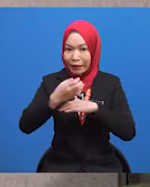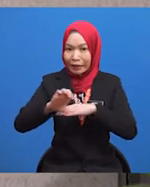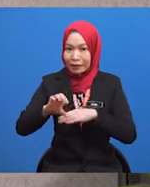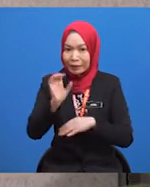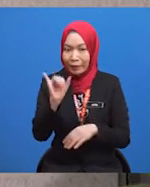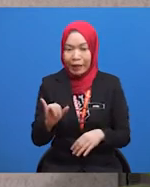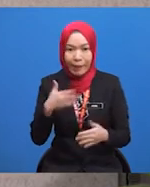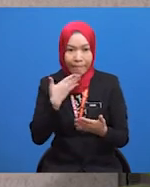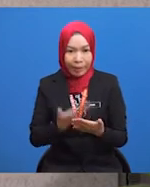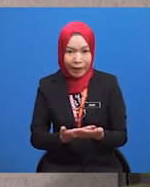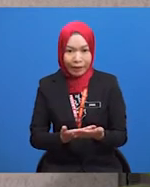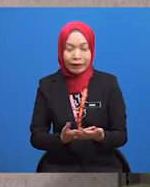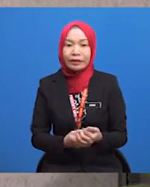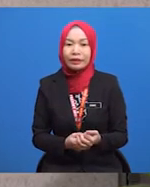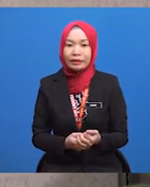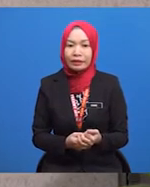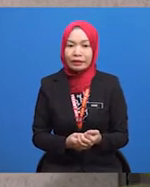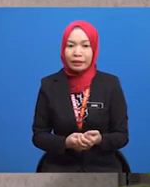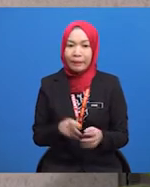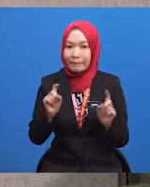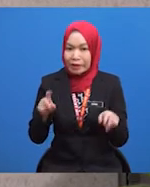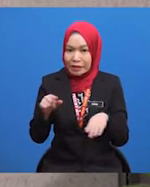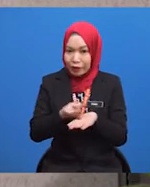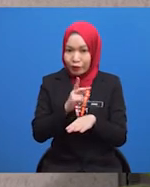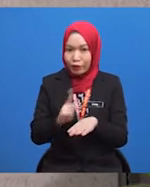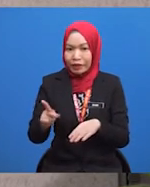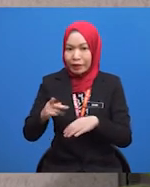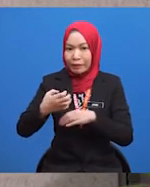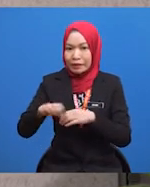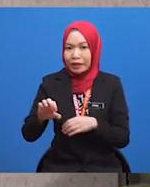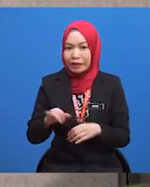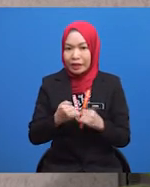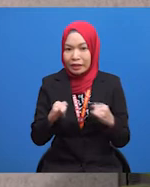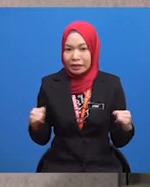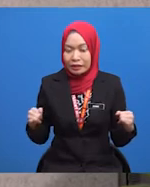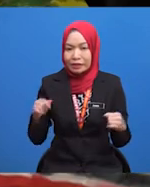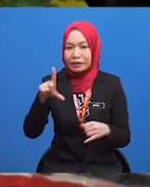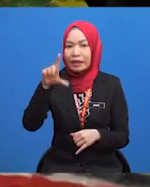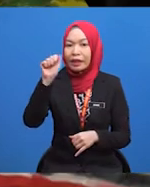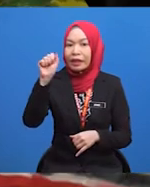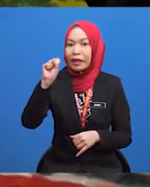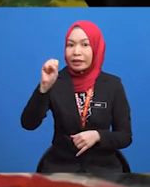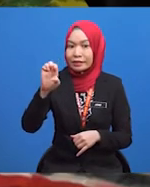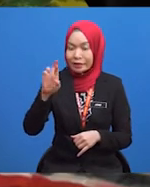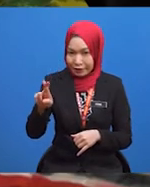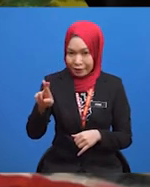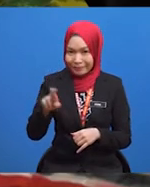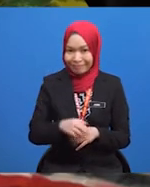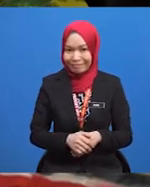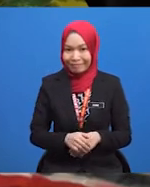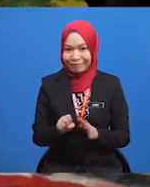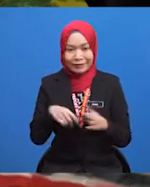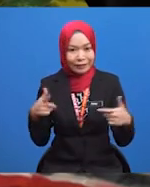berkualiti, sebaik-baiknya menggunakan pencetak jenis laser jet. Selain itu,